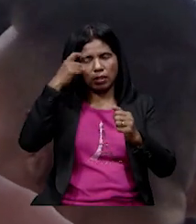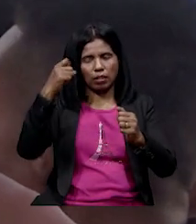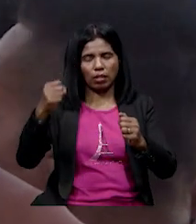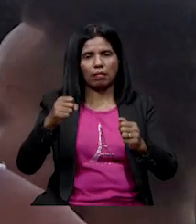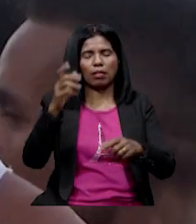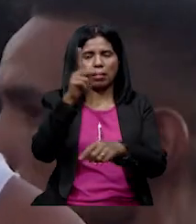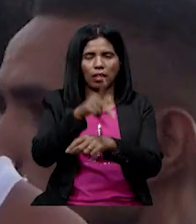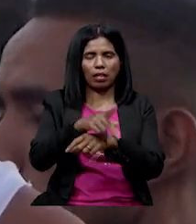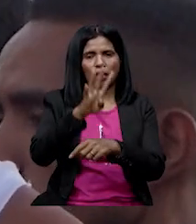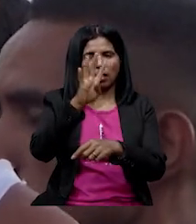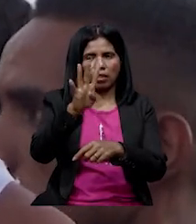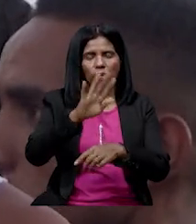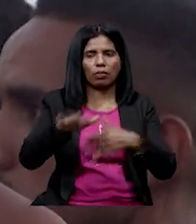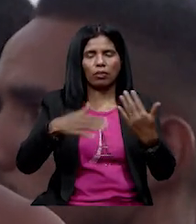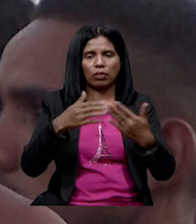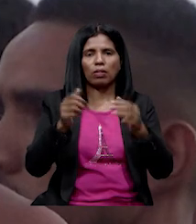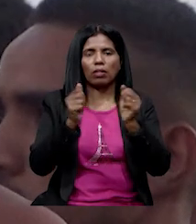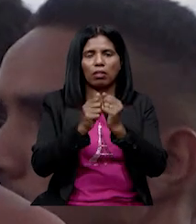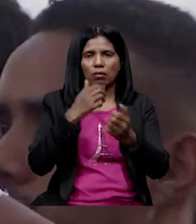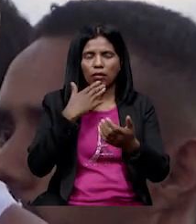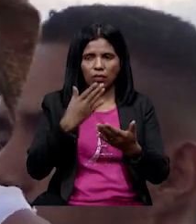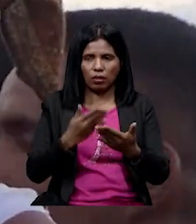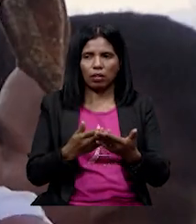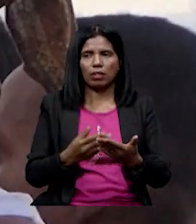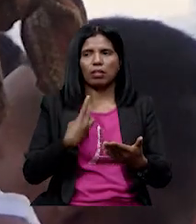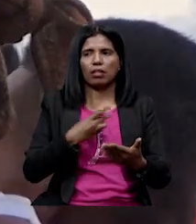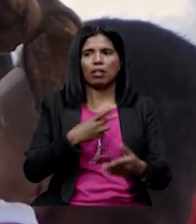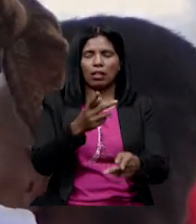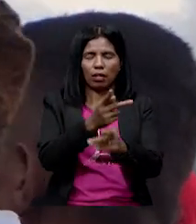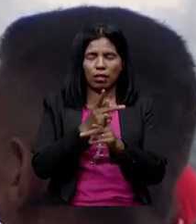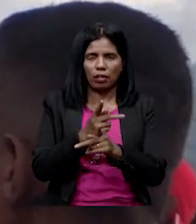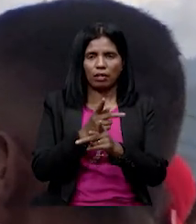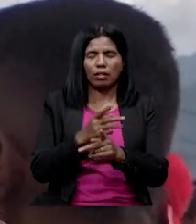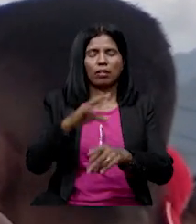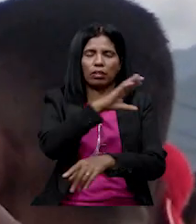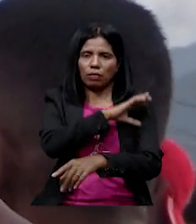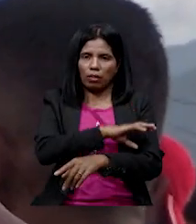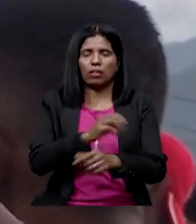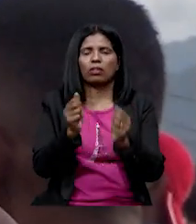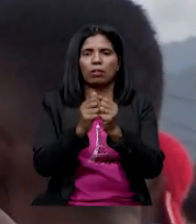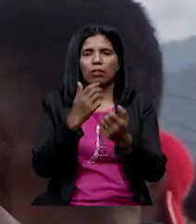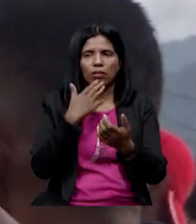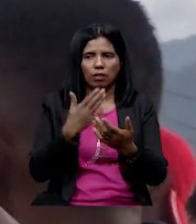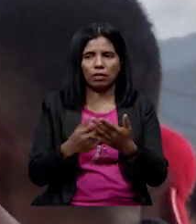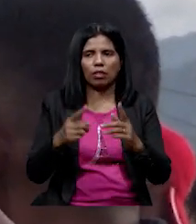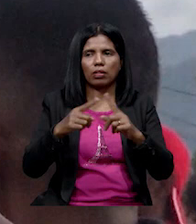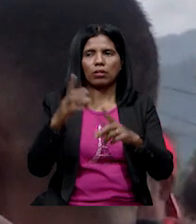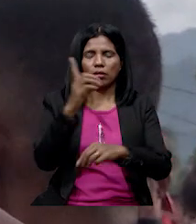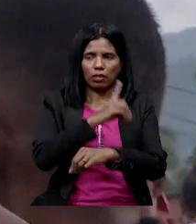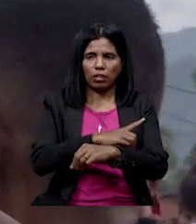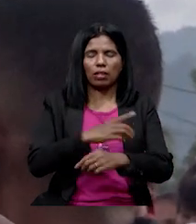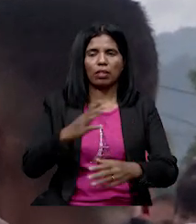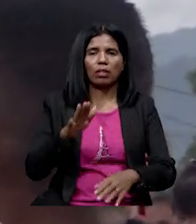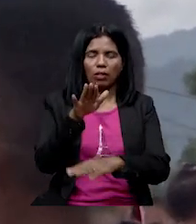no loro hat buat hot hot la sucesu no ami cuidado segurança tu la dia e oi no kra ki mane ki